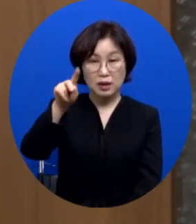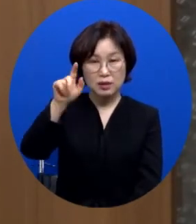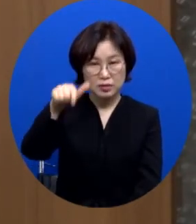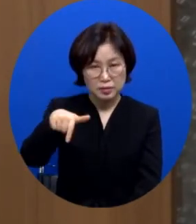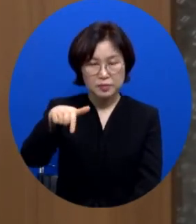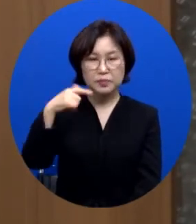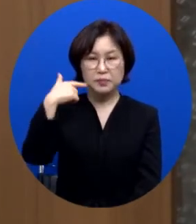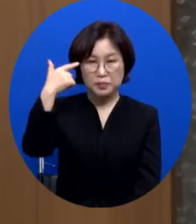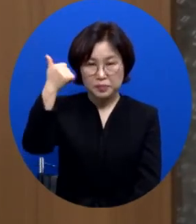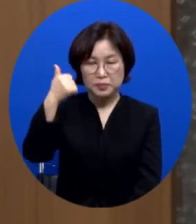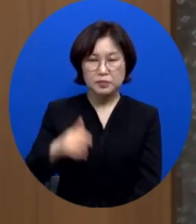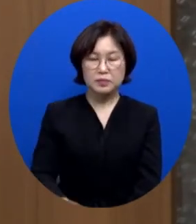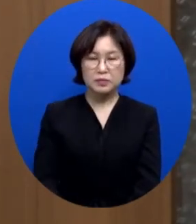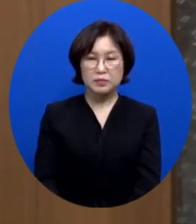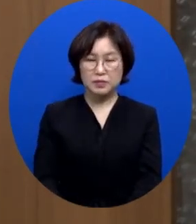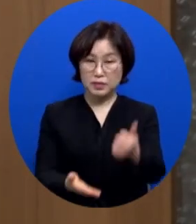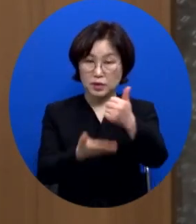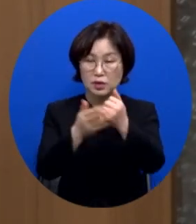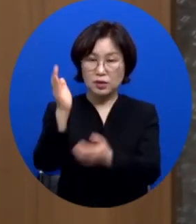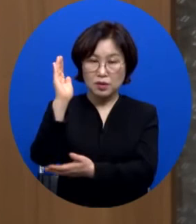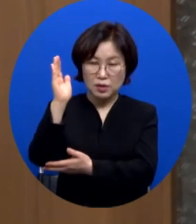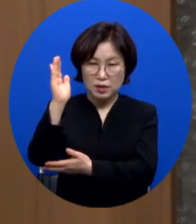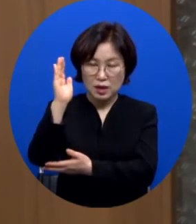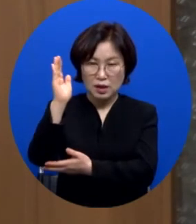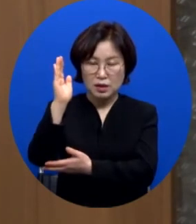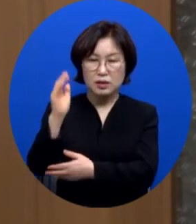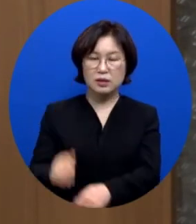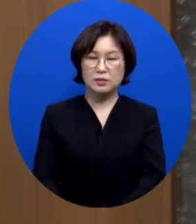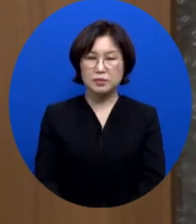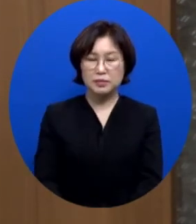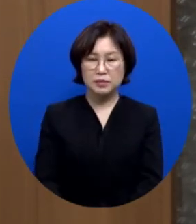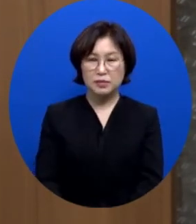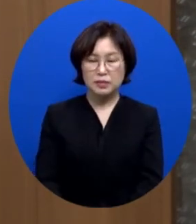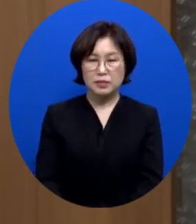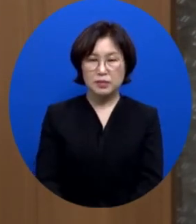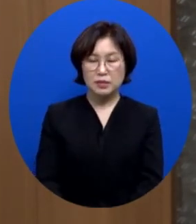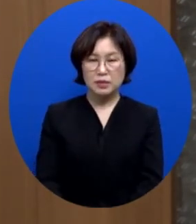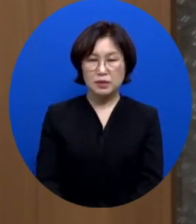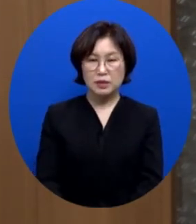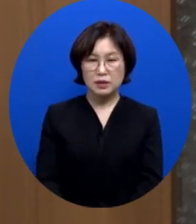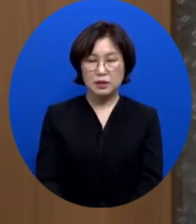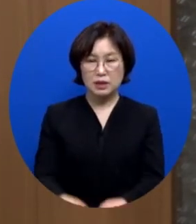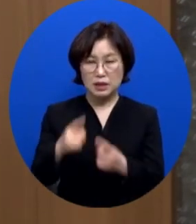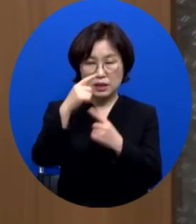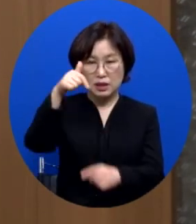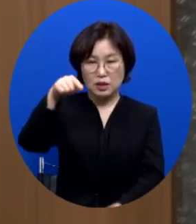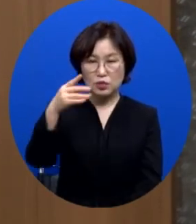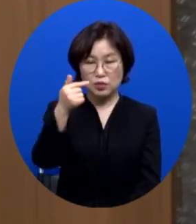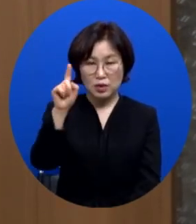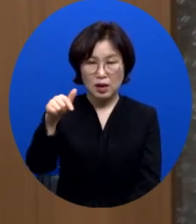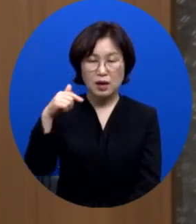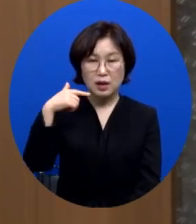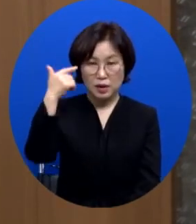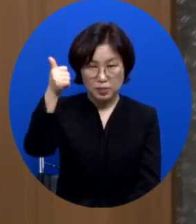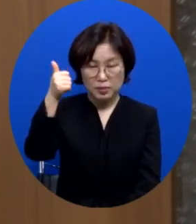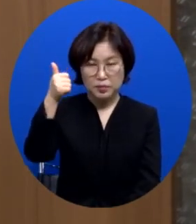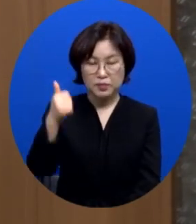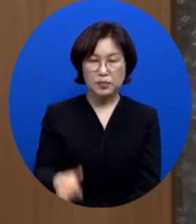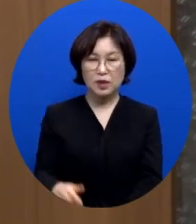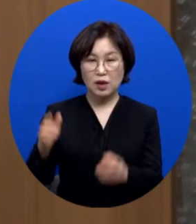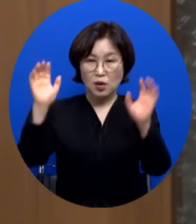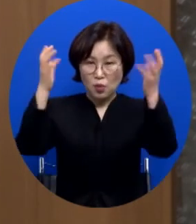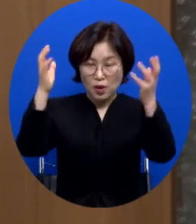상임의장인 소광서 목사님, 격려사는 한국영성연합 이사장이신 이규학 감독님, 그리고